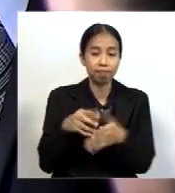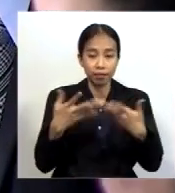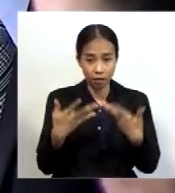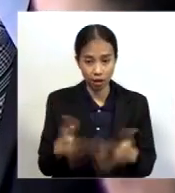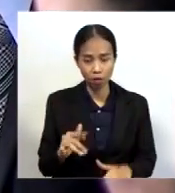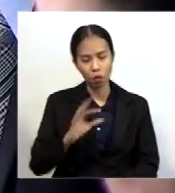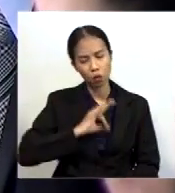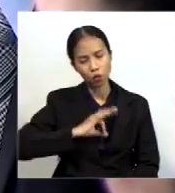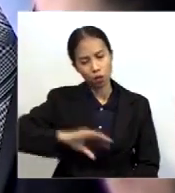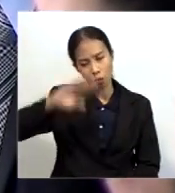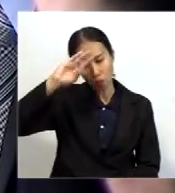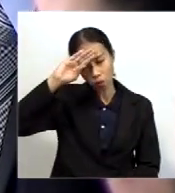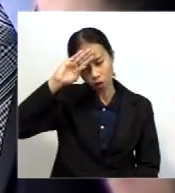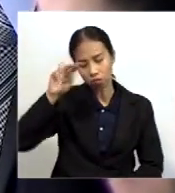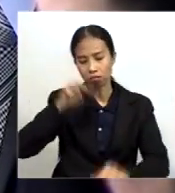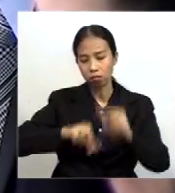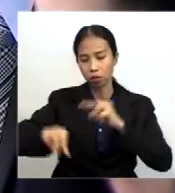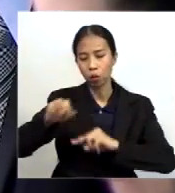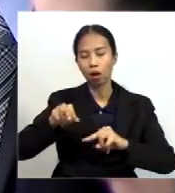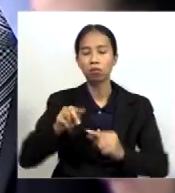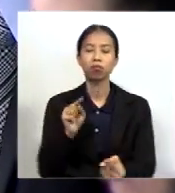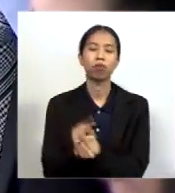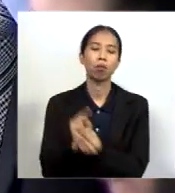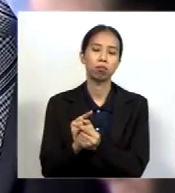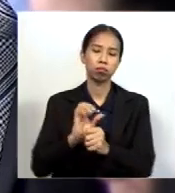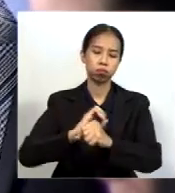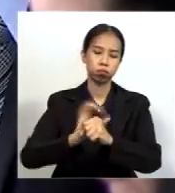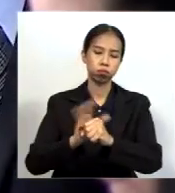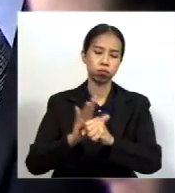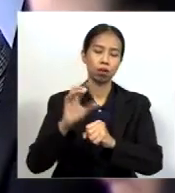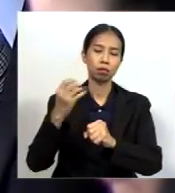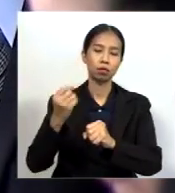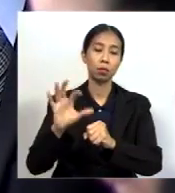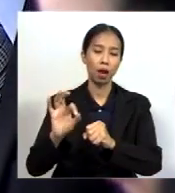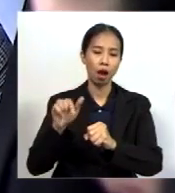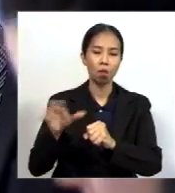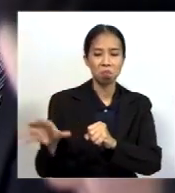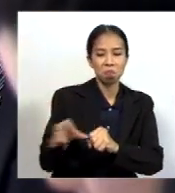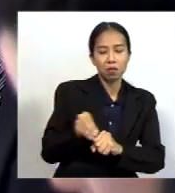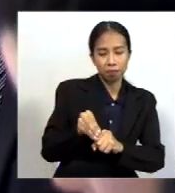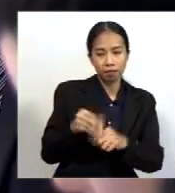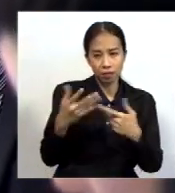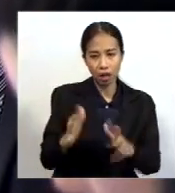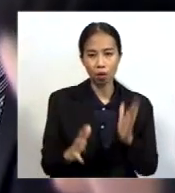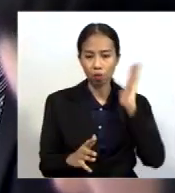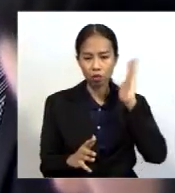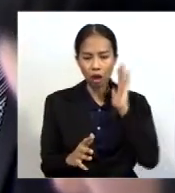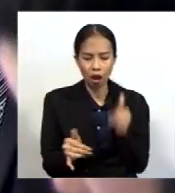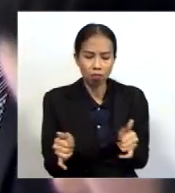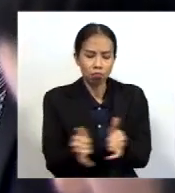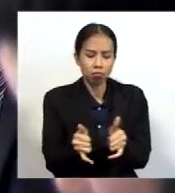พอเริ่มรู้สึกไม่สบายก็ไปตรวจวินิจฉัยนะครับก็พบว่าติดเชื้อไวรัสโคโรนา2019นะฮะส่วนสามีนี้ก็อยู่ใกล้ชิด